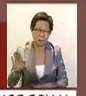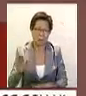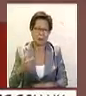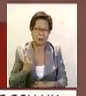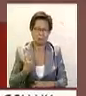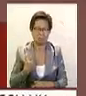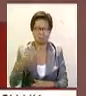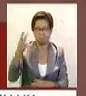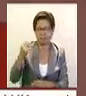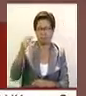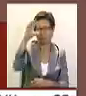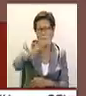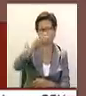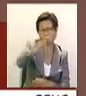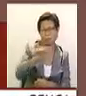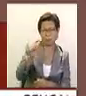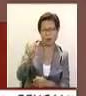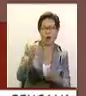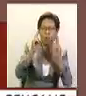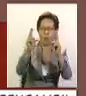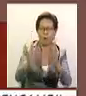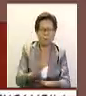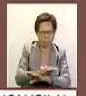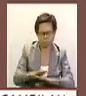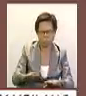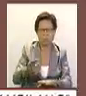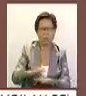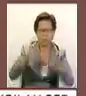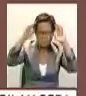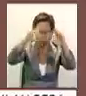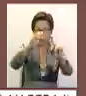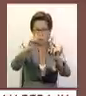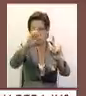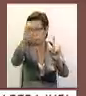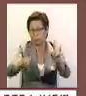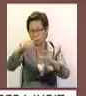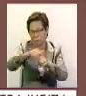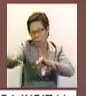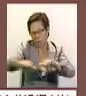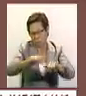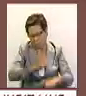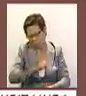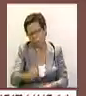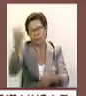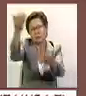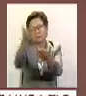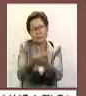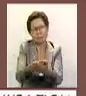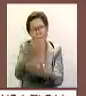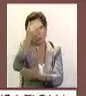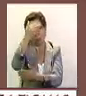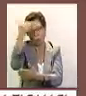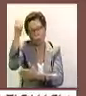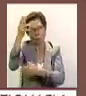menepis andaian bahawa dirinya sebagai ulama yang menumpukan sepenuh perhatian dalam aktiviti keagamaan sehingga